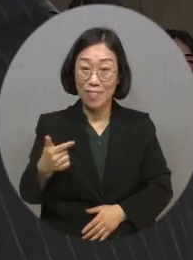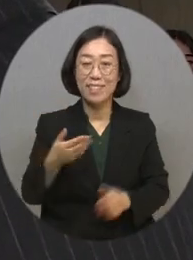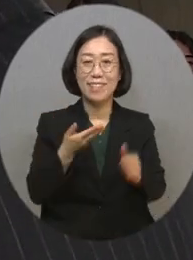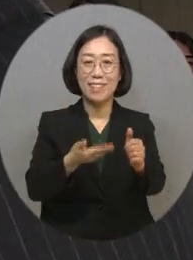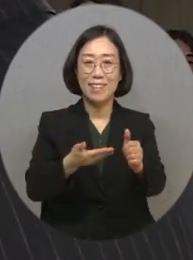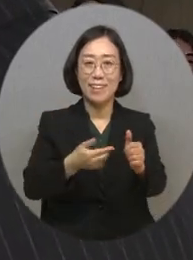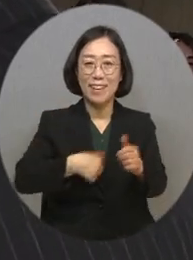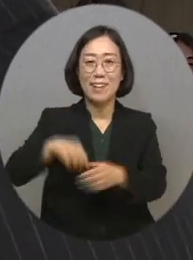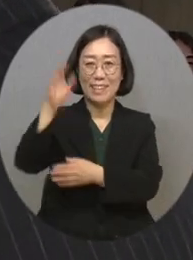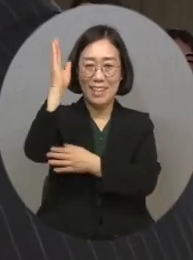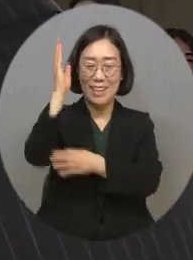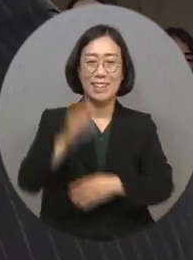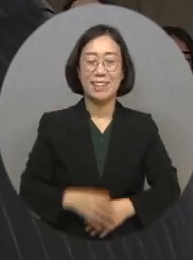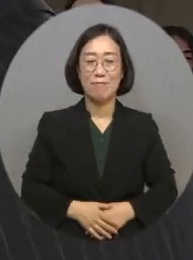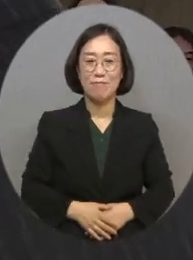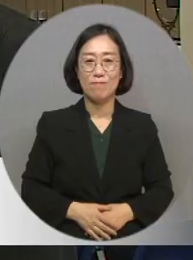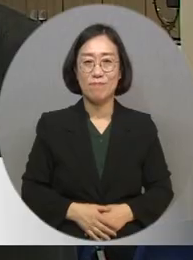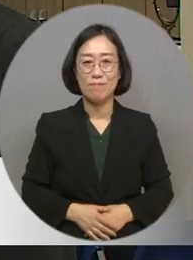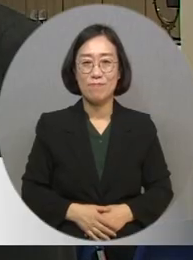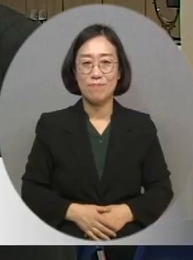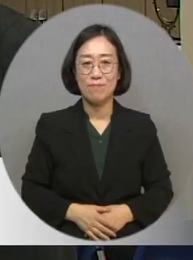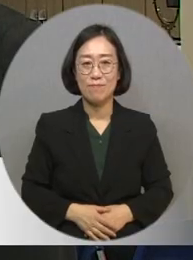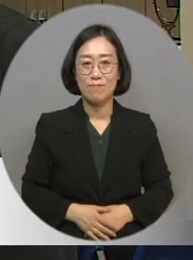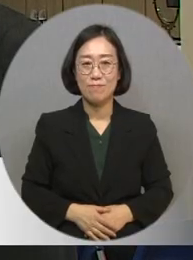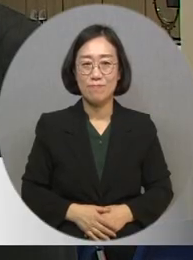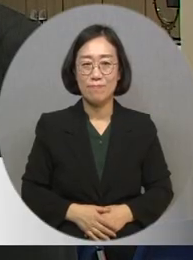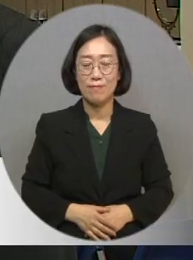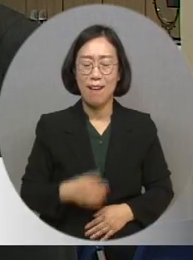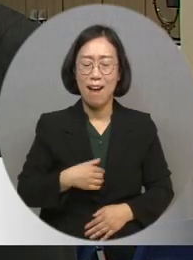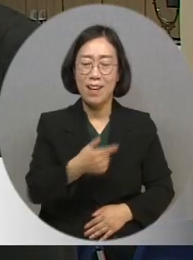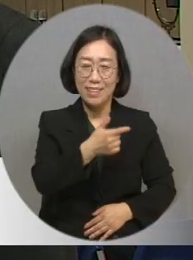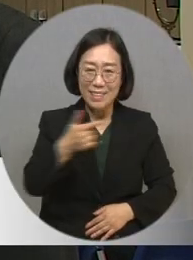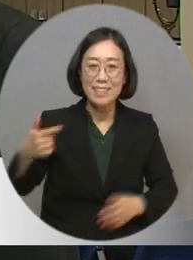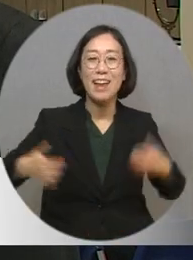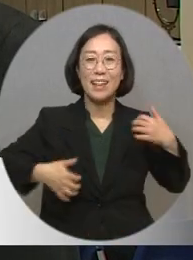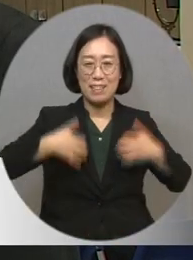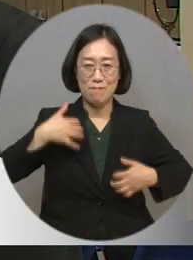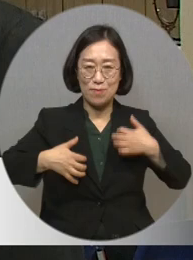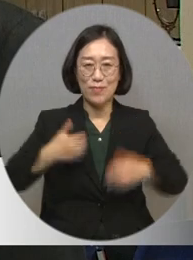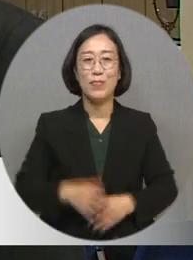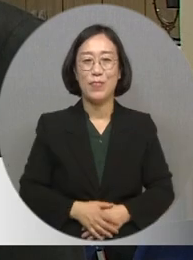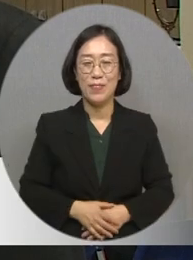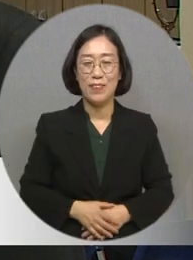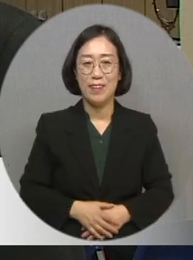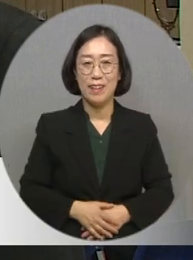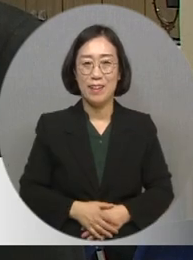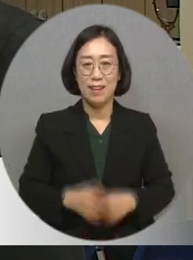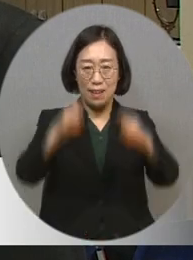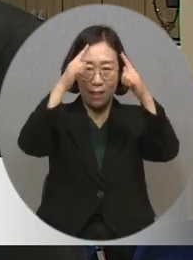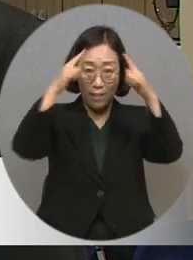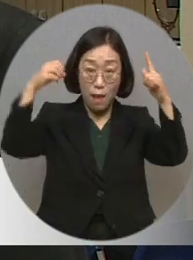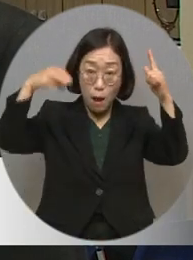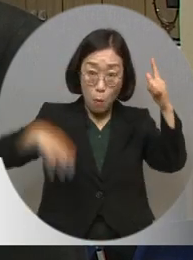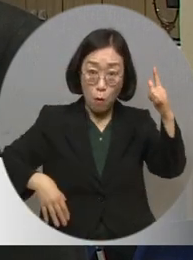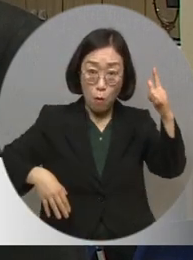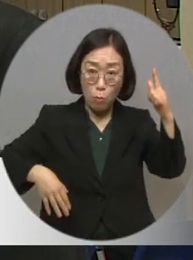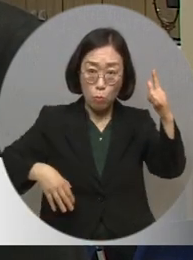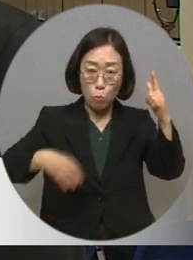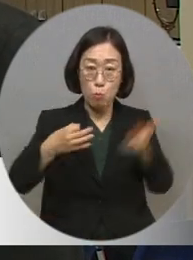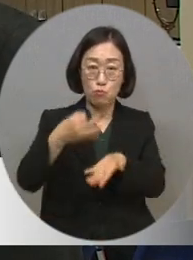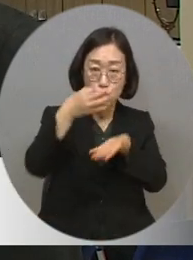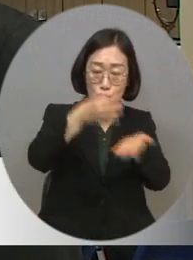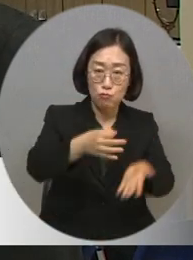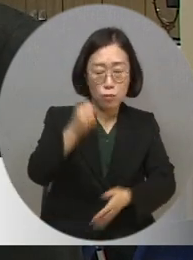소감을 전했습니다 굉장히 기쁘고요 그 대학원 학비며 뭐